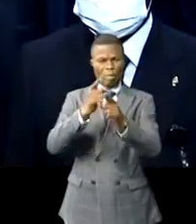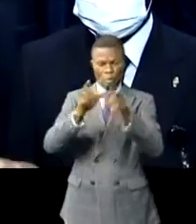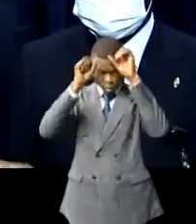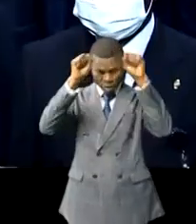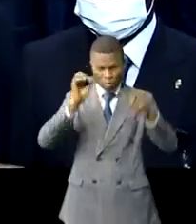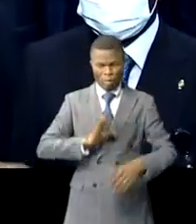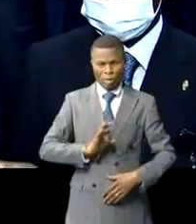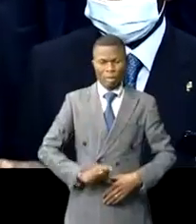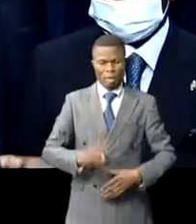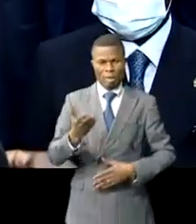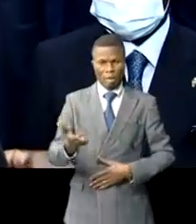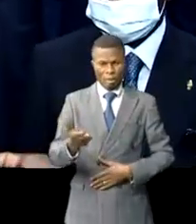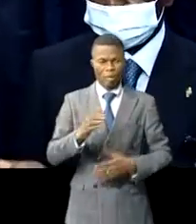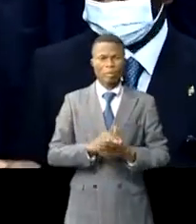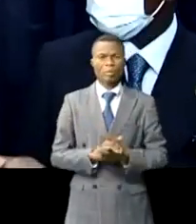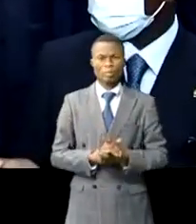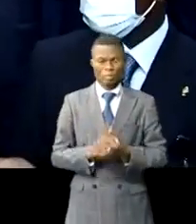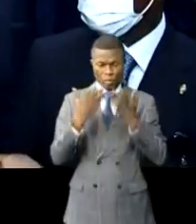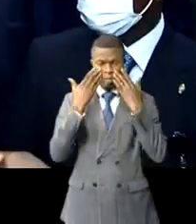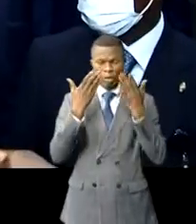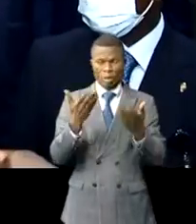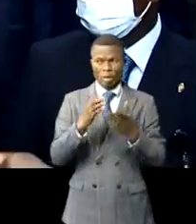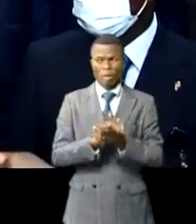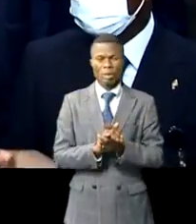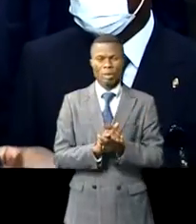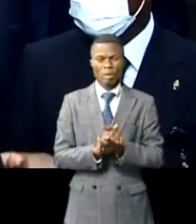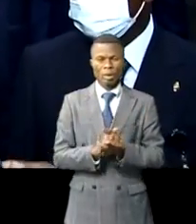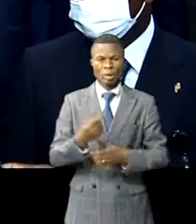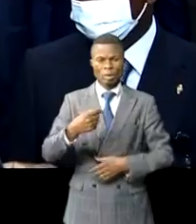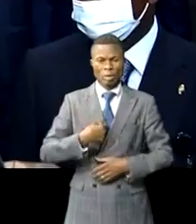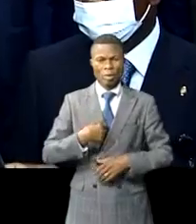de l'organisation panafricaine. Moi,